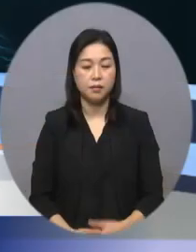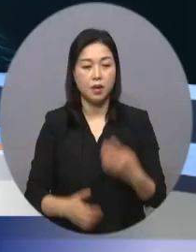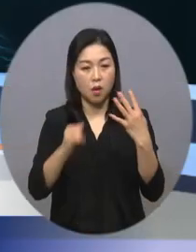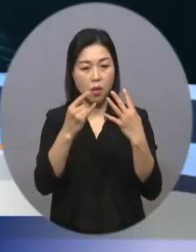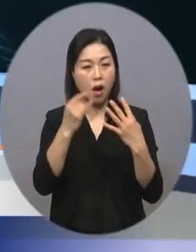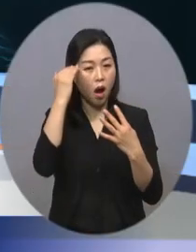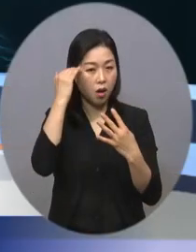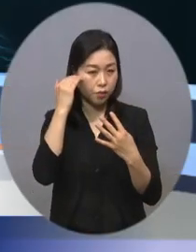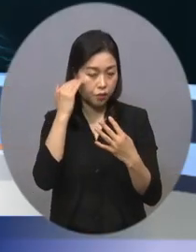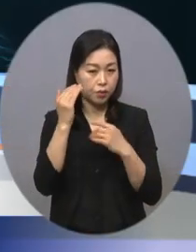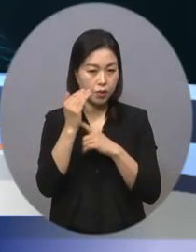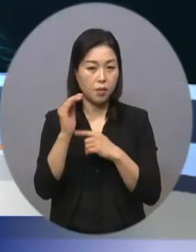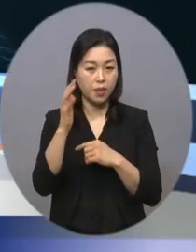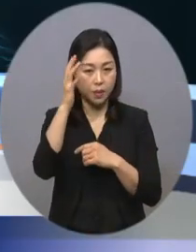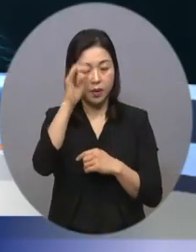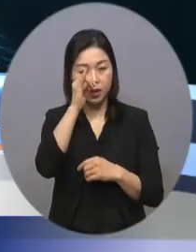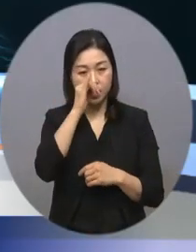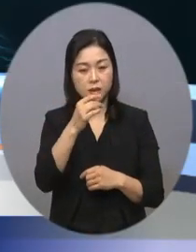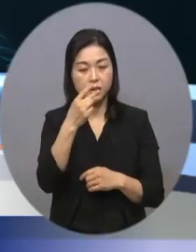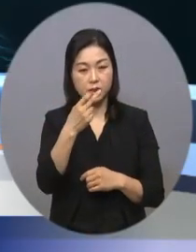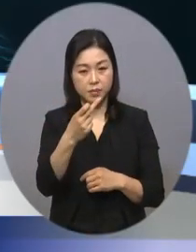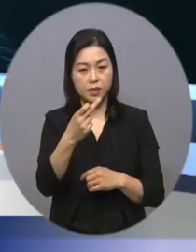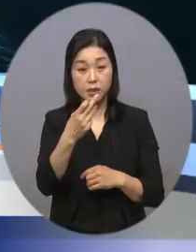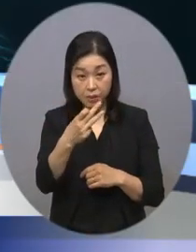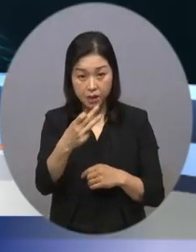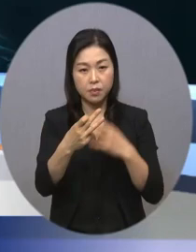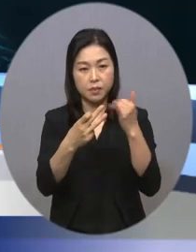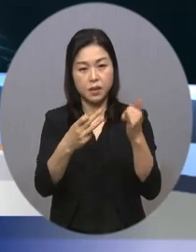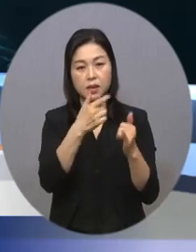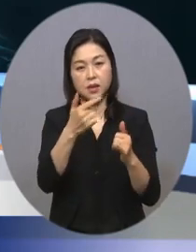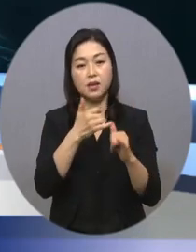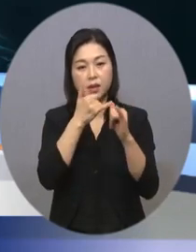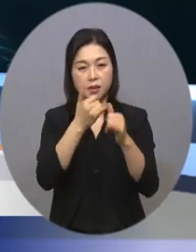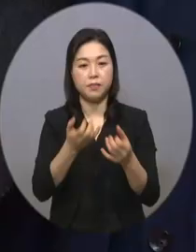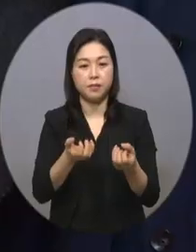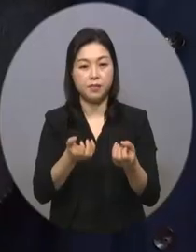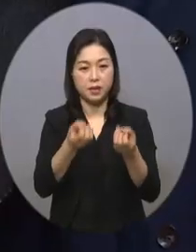제4회 대한민국을 빛낸 13인 대상 시상식이 열렸습니다.